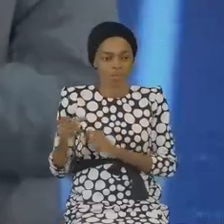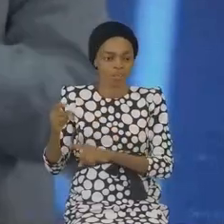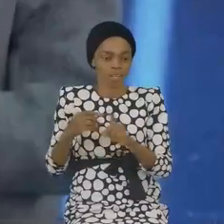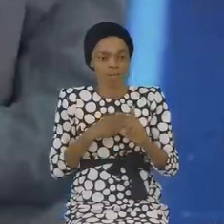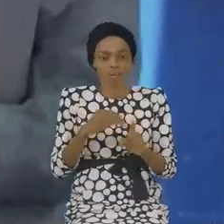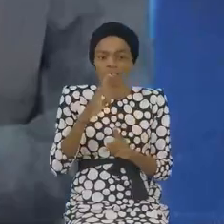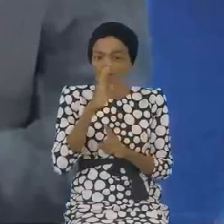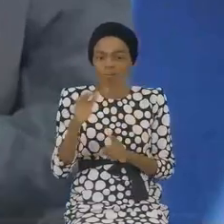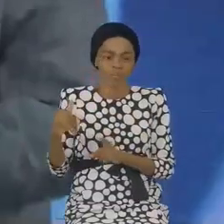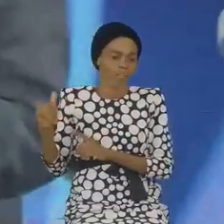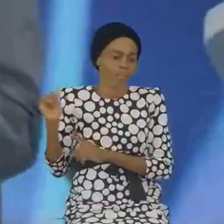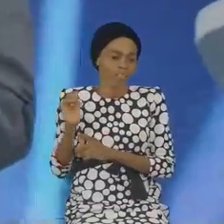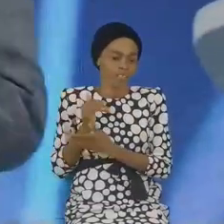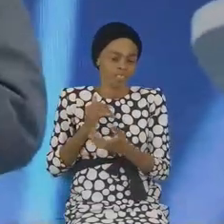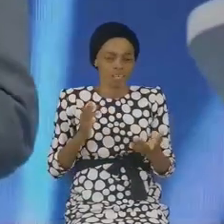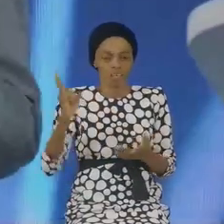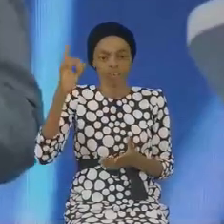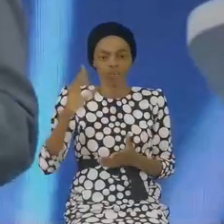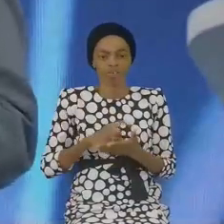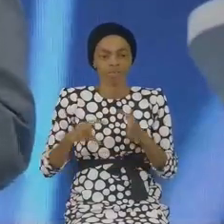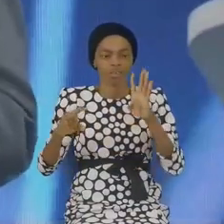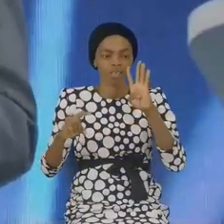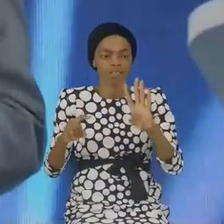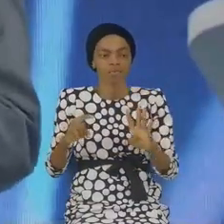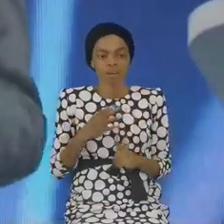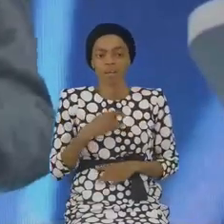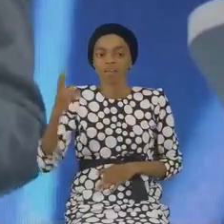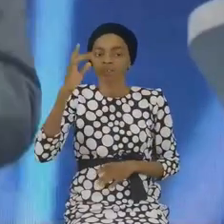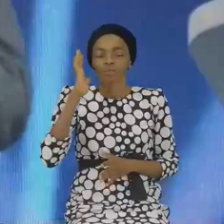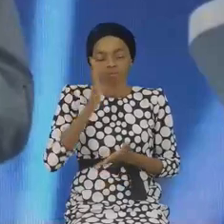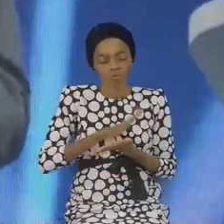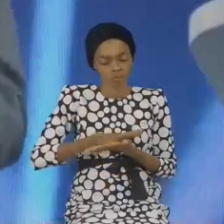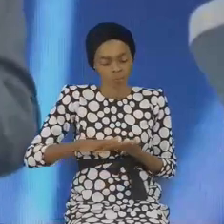Verset 4, il essuiera toute larme de leurs yeux.